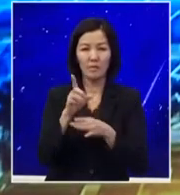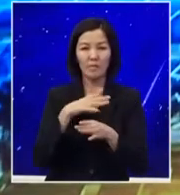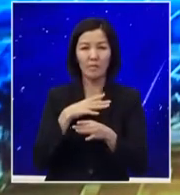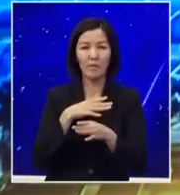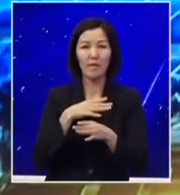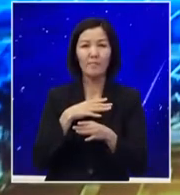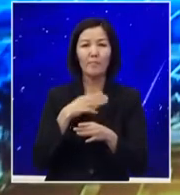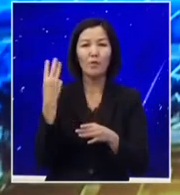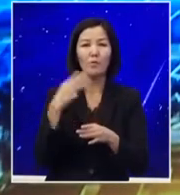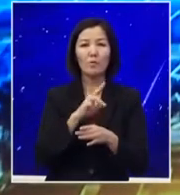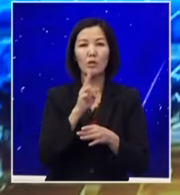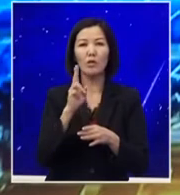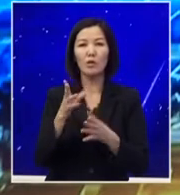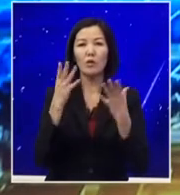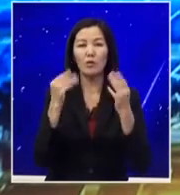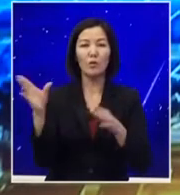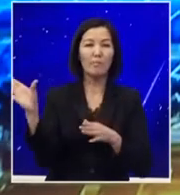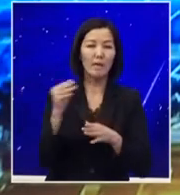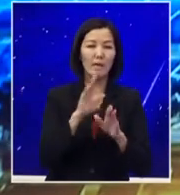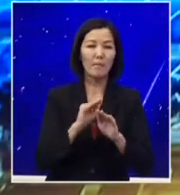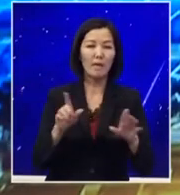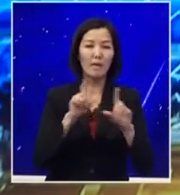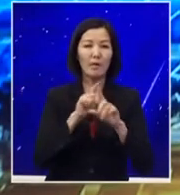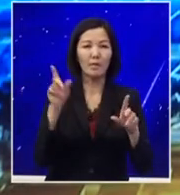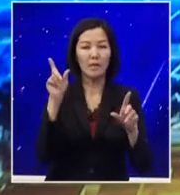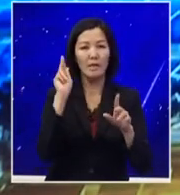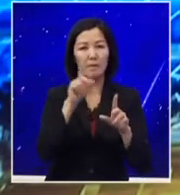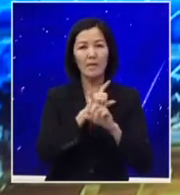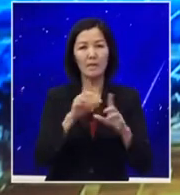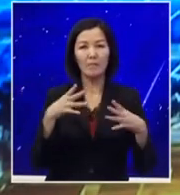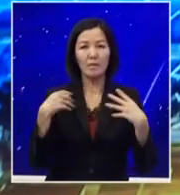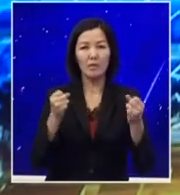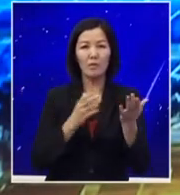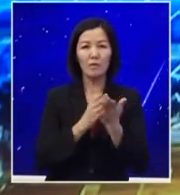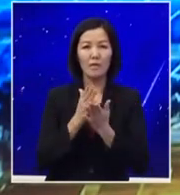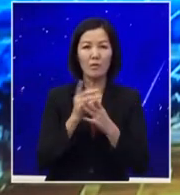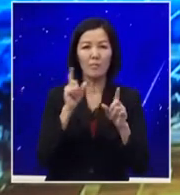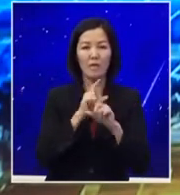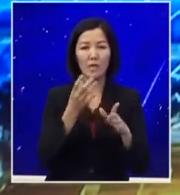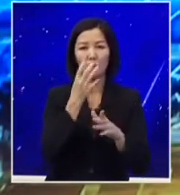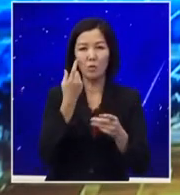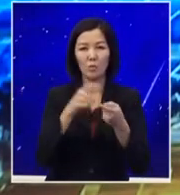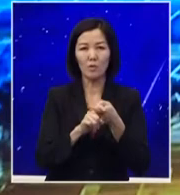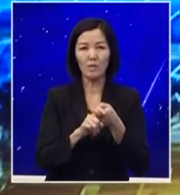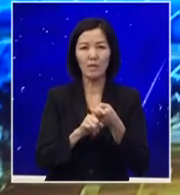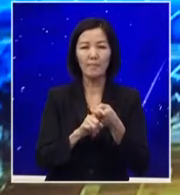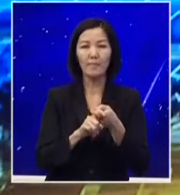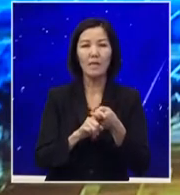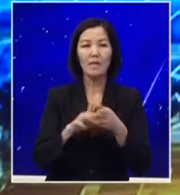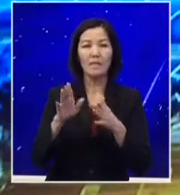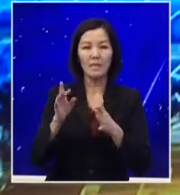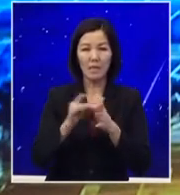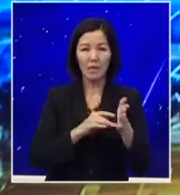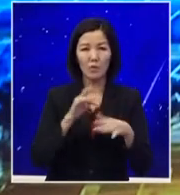берді. Тиісінше 30-шы 42 күні барлық балабақшалар, мектептер мен денсаулық саласы мекемелеріне жылу берілді.